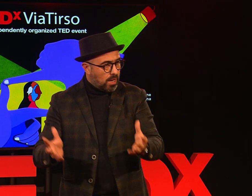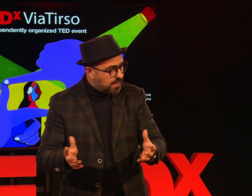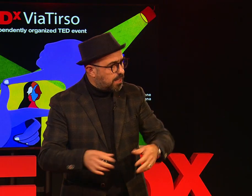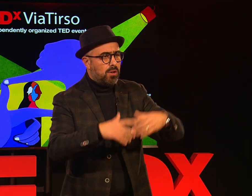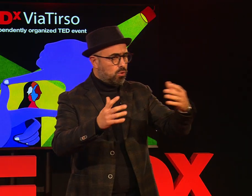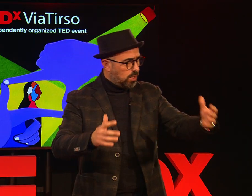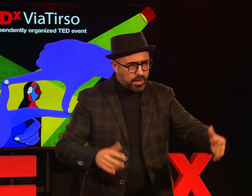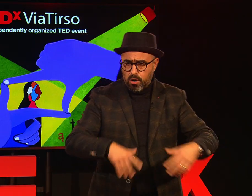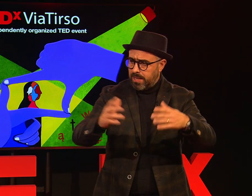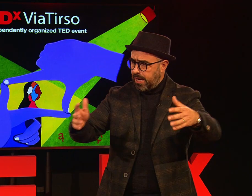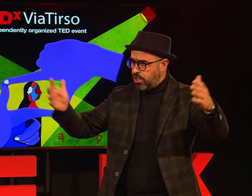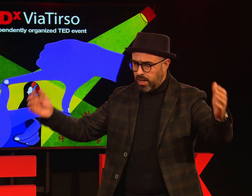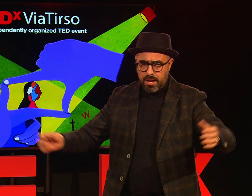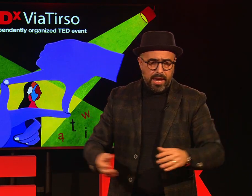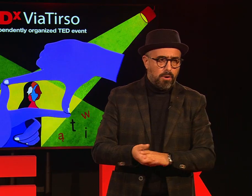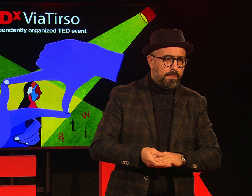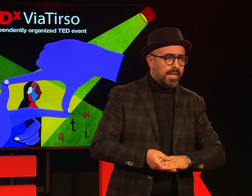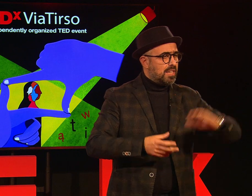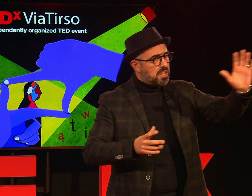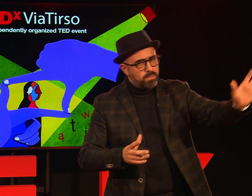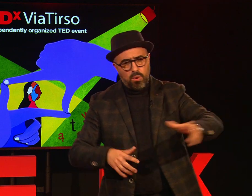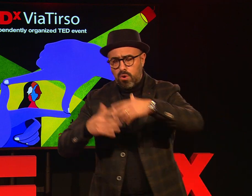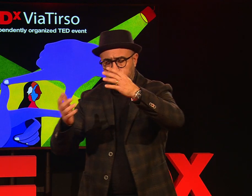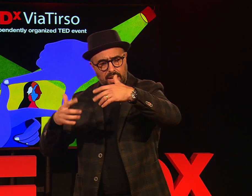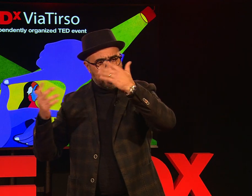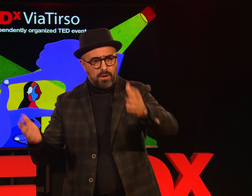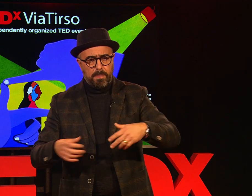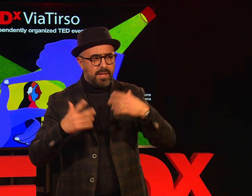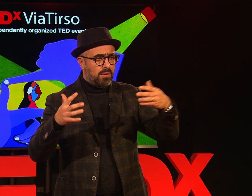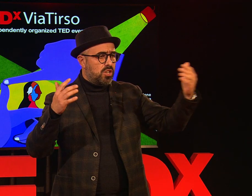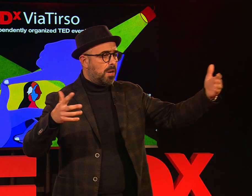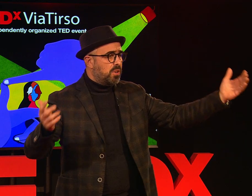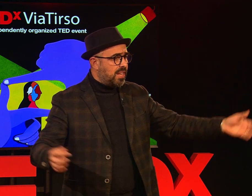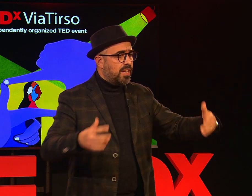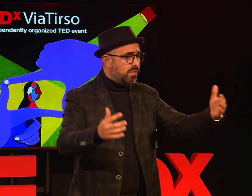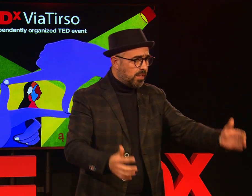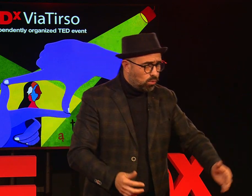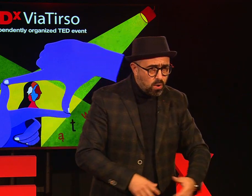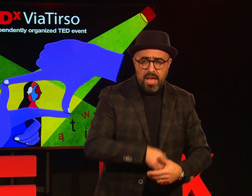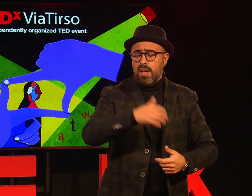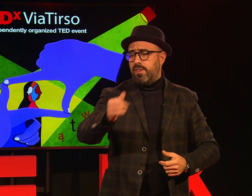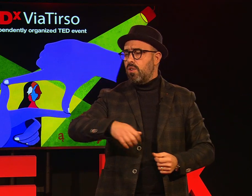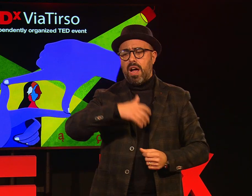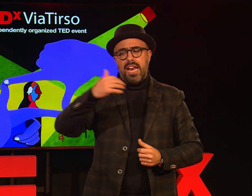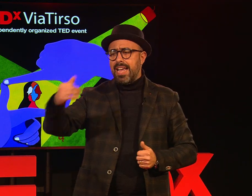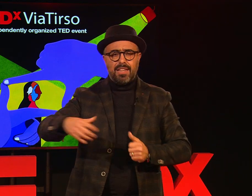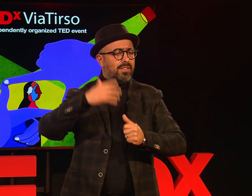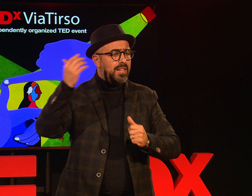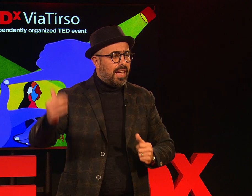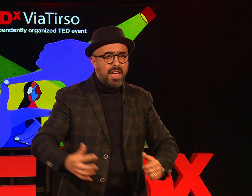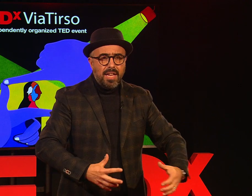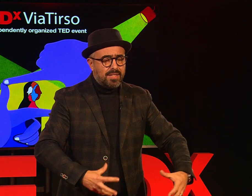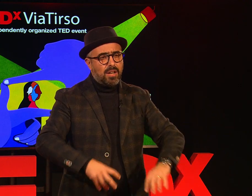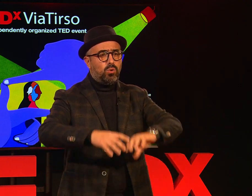riconosciuta dagli Stati riconosciuti dalle norme dalle leggi europee da Strasburgo fino alla carta Europea delle lingue regionali in Italia del 92 fino agli